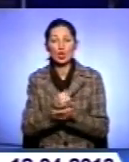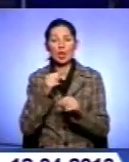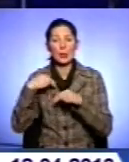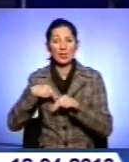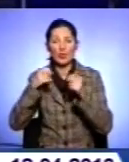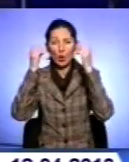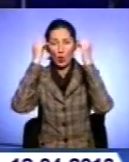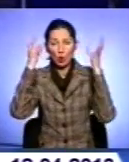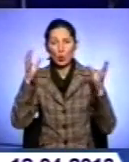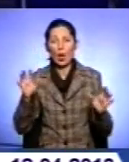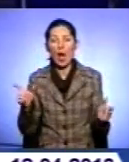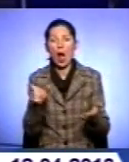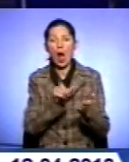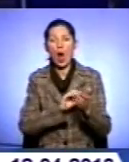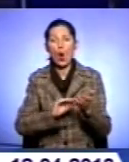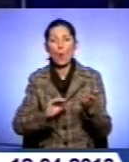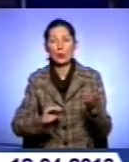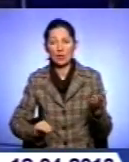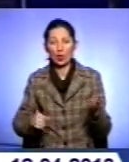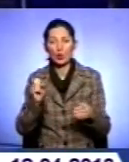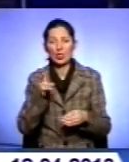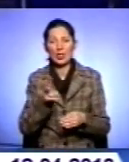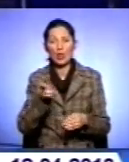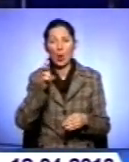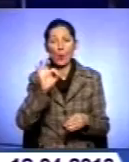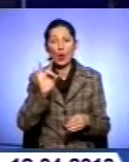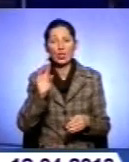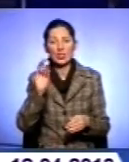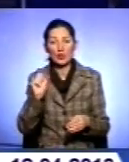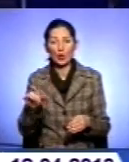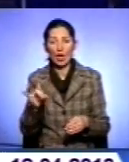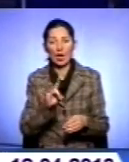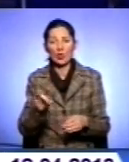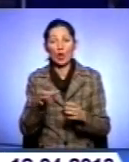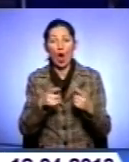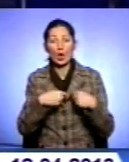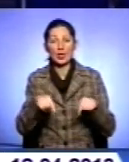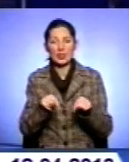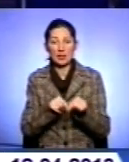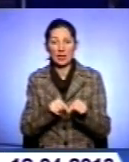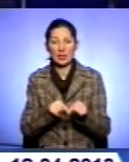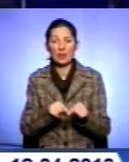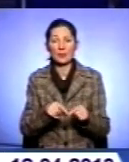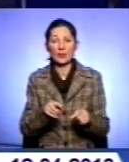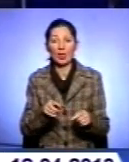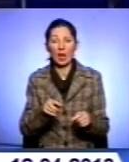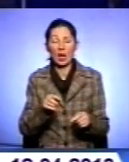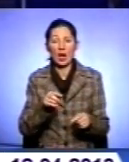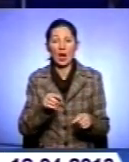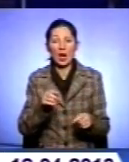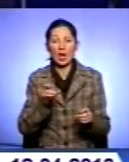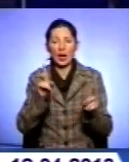України» композиторові, члену Борщівської районної громадської організації інвалідів «Зорі надії» Ярославу